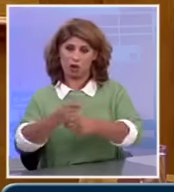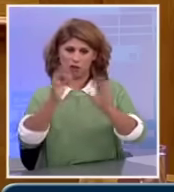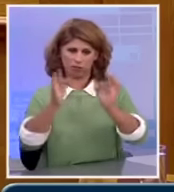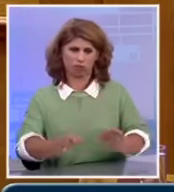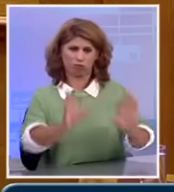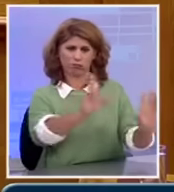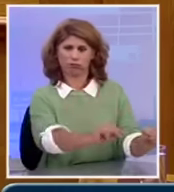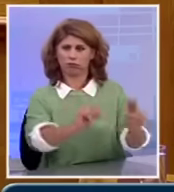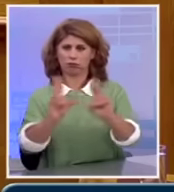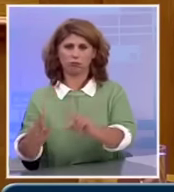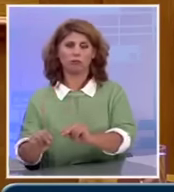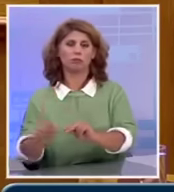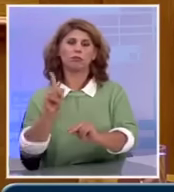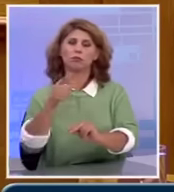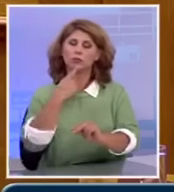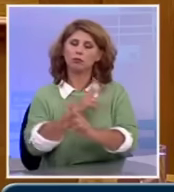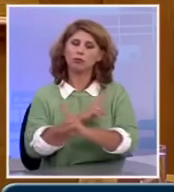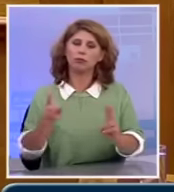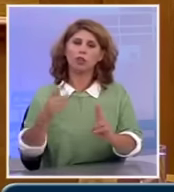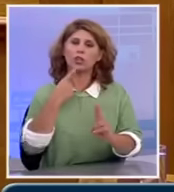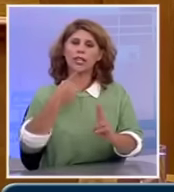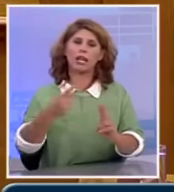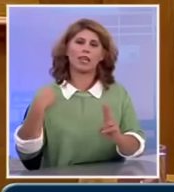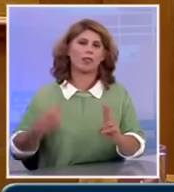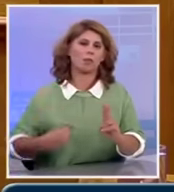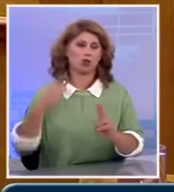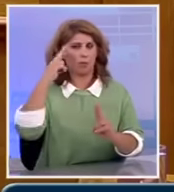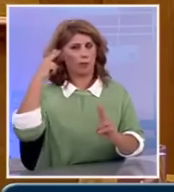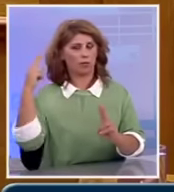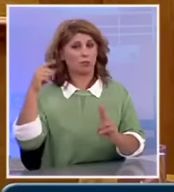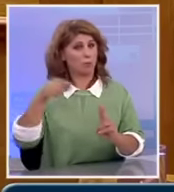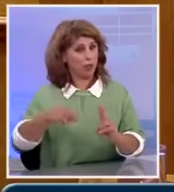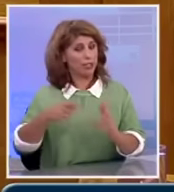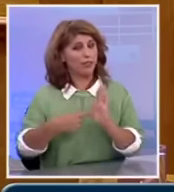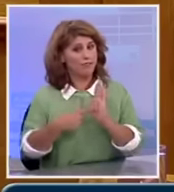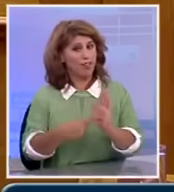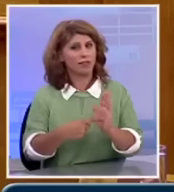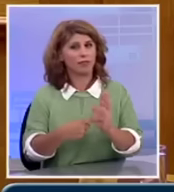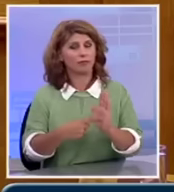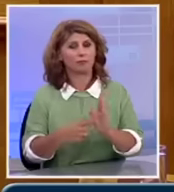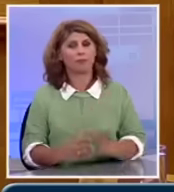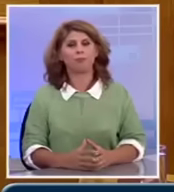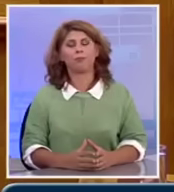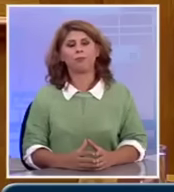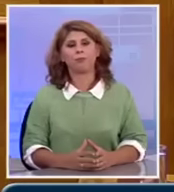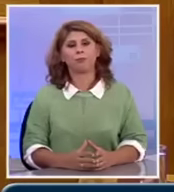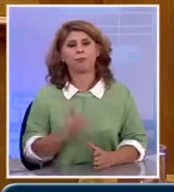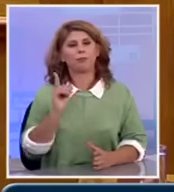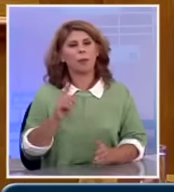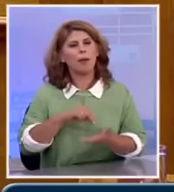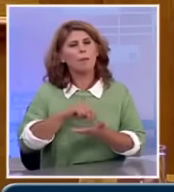καθαρό όταν μιλάει για το δημόσιο πανεπιστήμιο όπου εκεί βγαίνει και μία